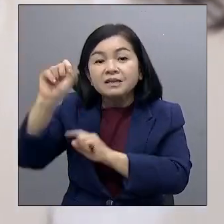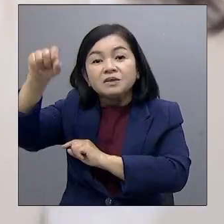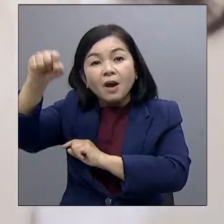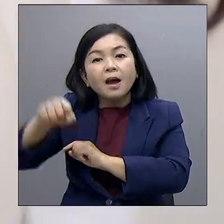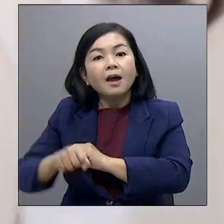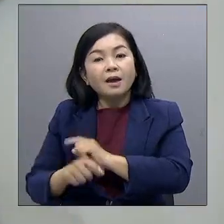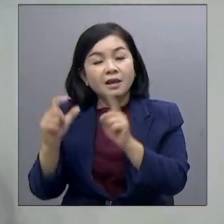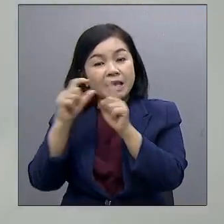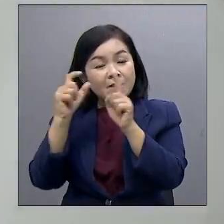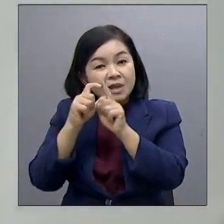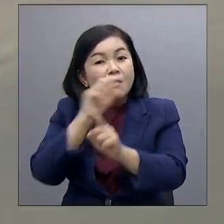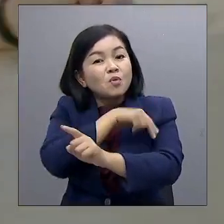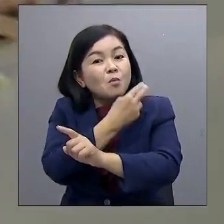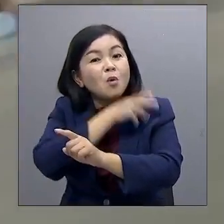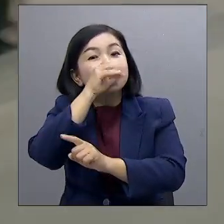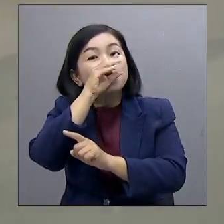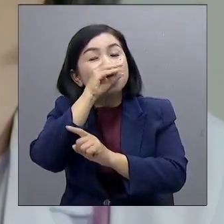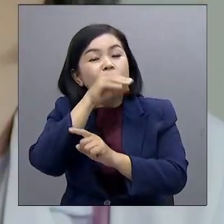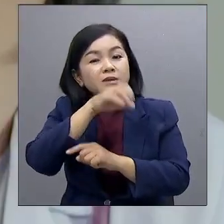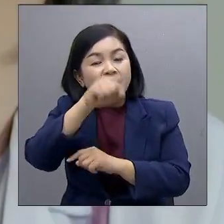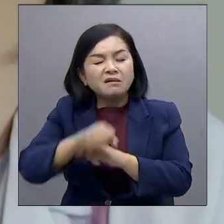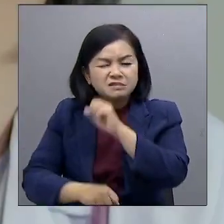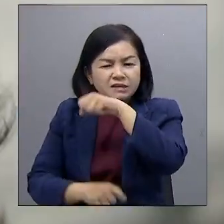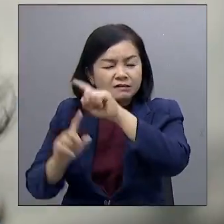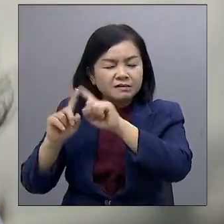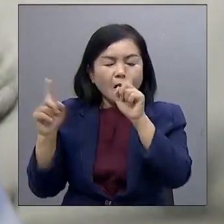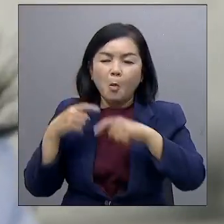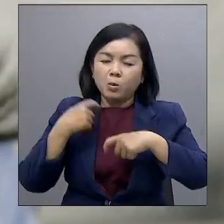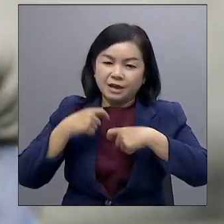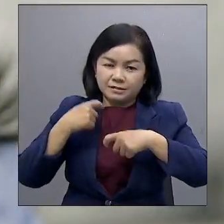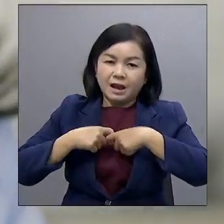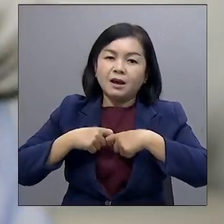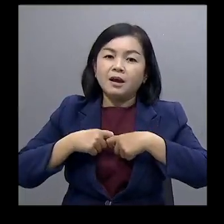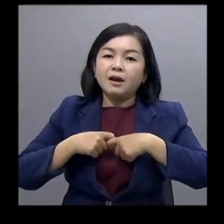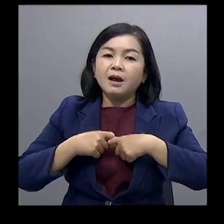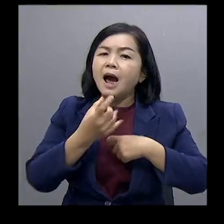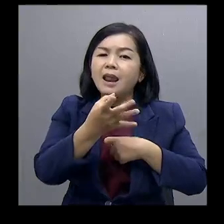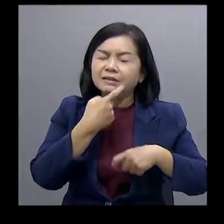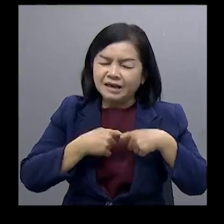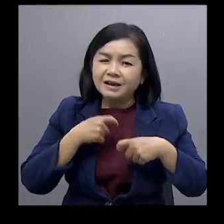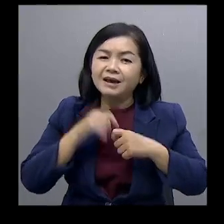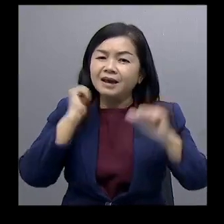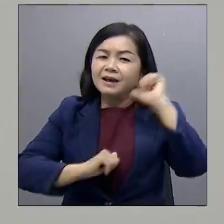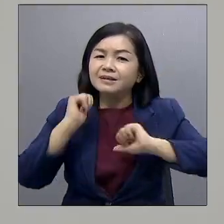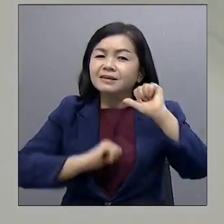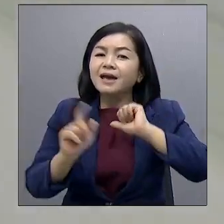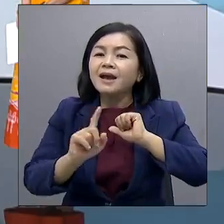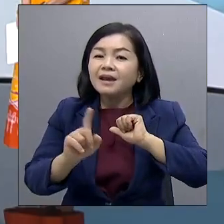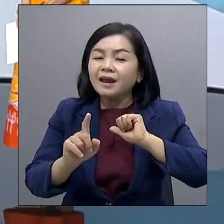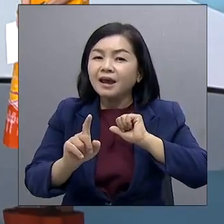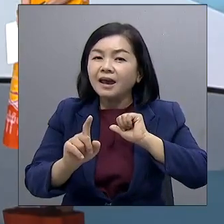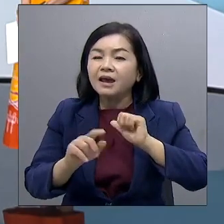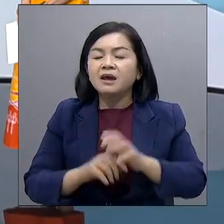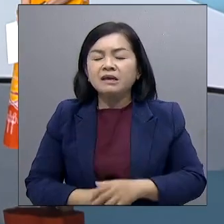ในการทางการแพทย์ที่มันไม่ใช่คำคนทั่วไปพูดด้วยอย่างเงี้ยเออใช่ยากยากอะไรยากอะไรยากเอางี้หือจริง